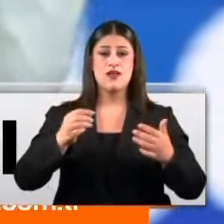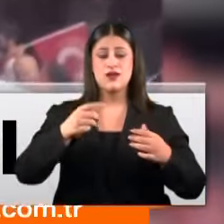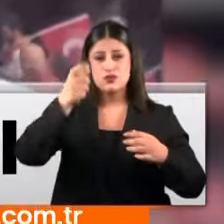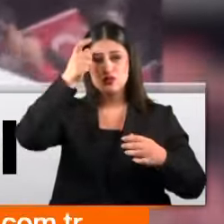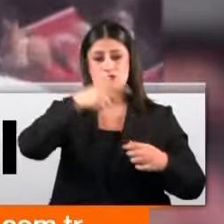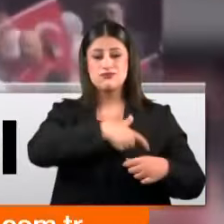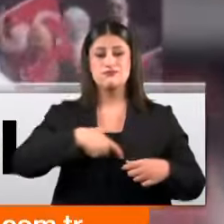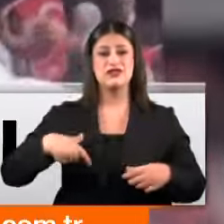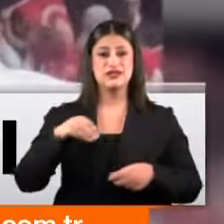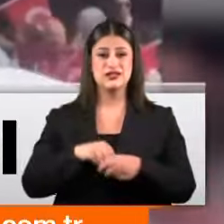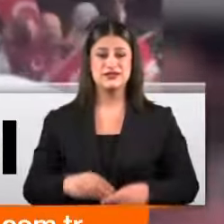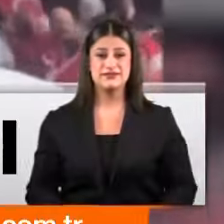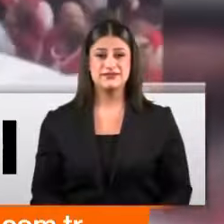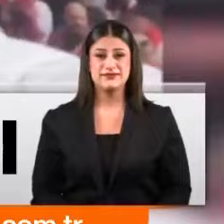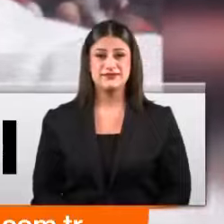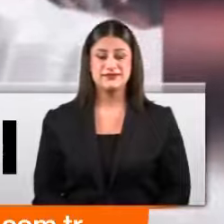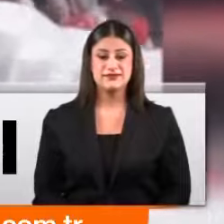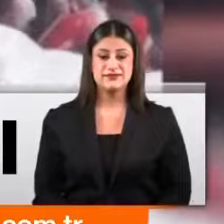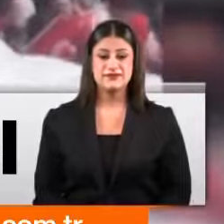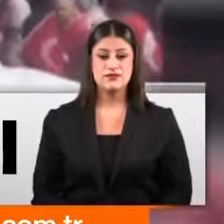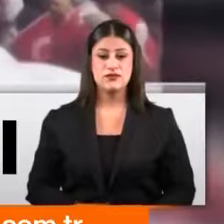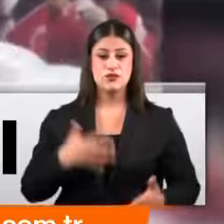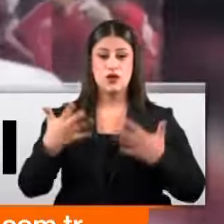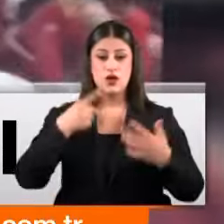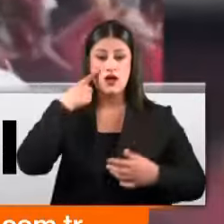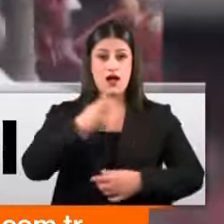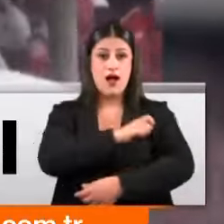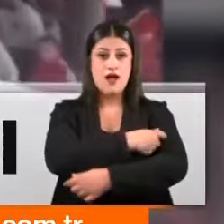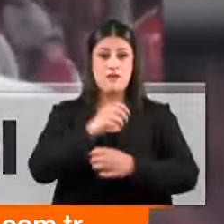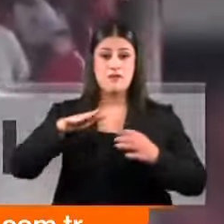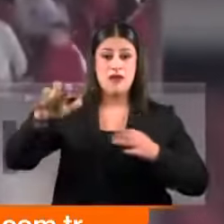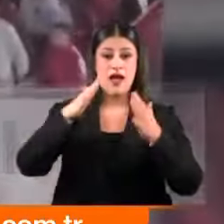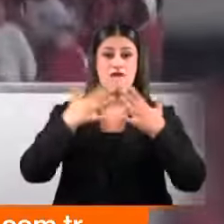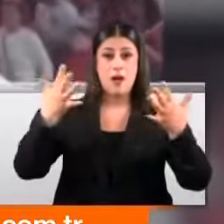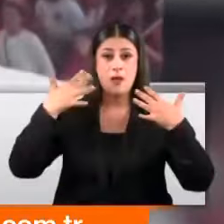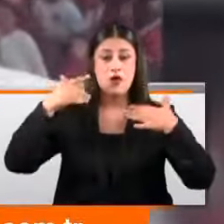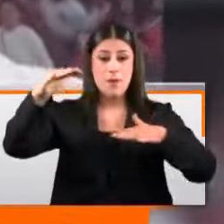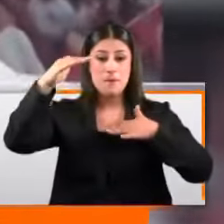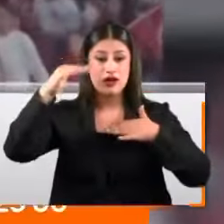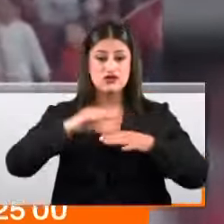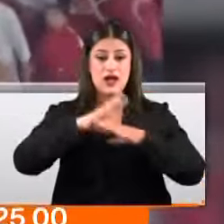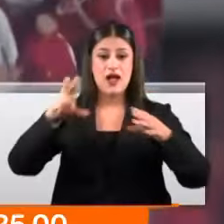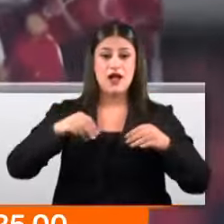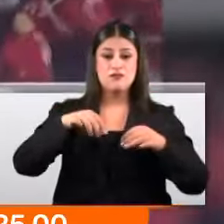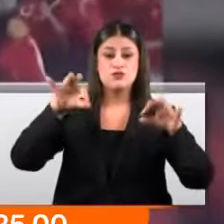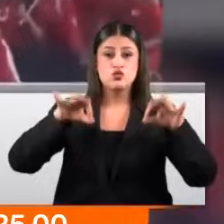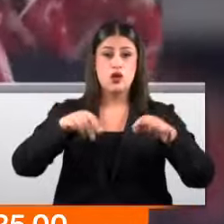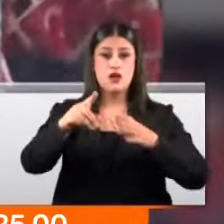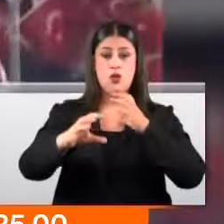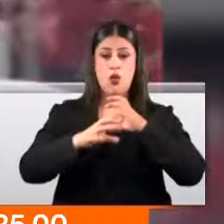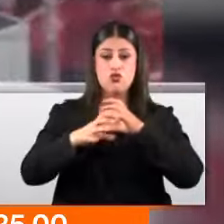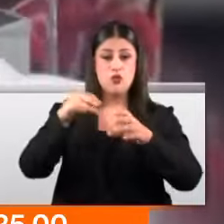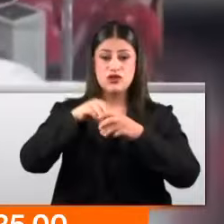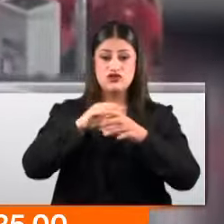yıldızlılarlaydı. İşte coşkuyu gören Almanlar da evlerinin balkonlarına, pencerelerine çıktı ve şu anda